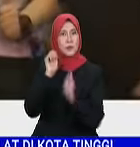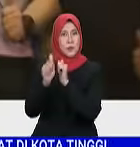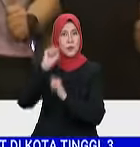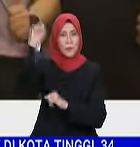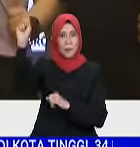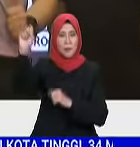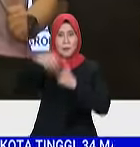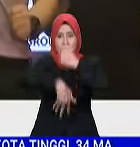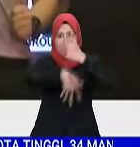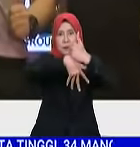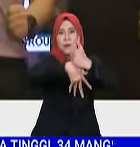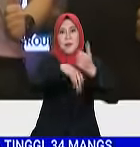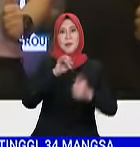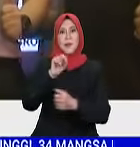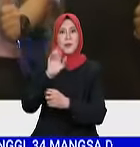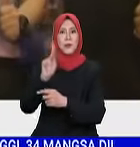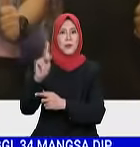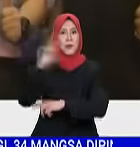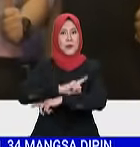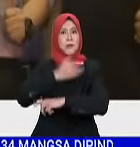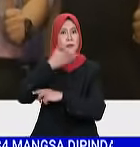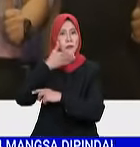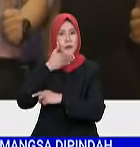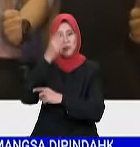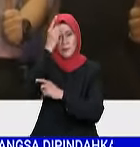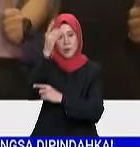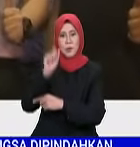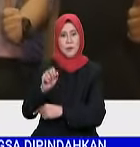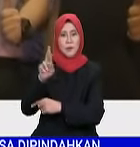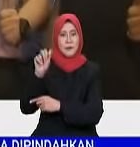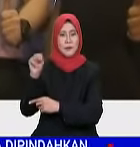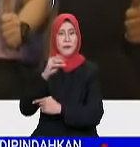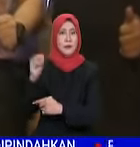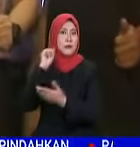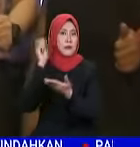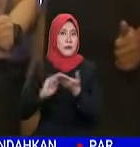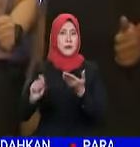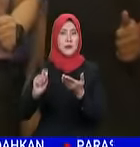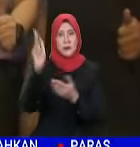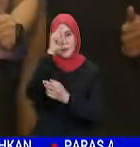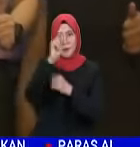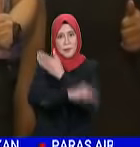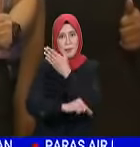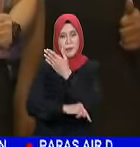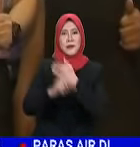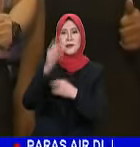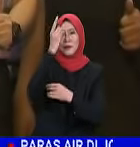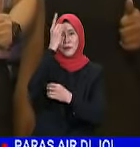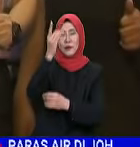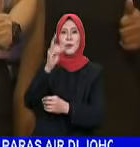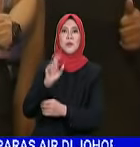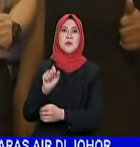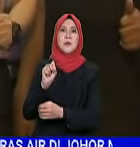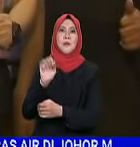pengurusi jawatankuasa Induk Hari Belia Negeri, Datuk Elron Angin dan Setiausaha Kerajaan Negeri, Datuk Seri Panglima